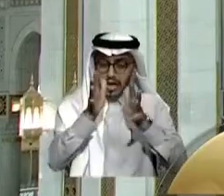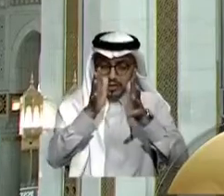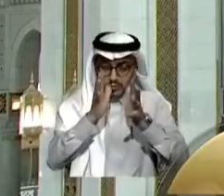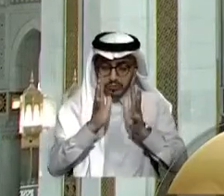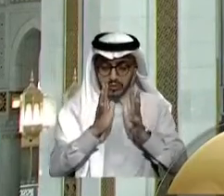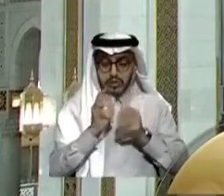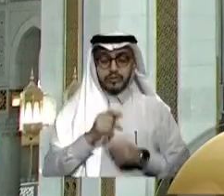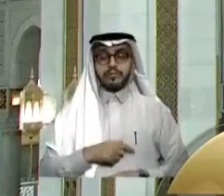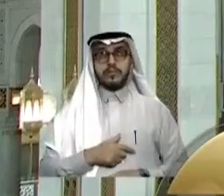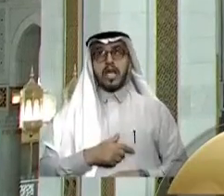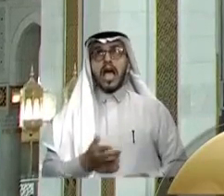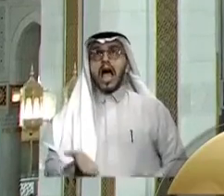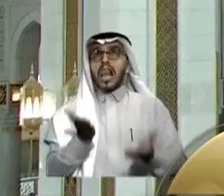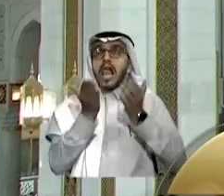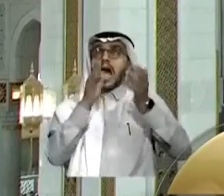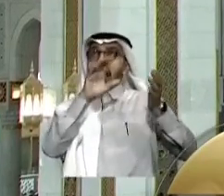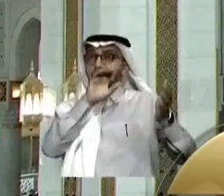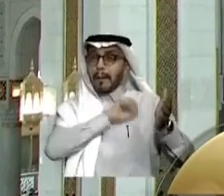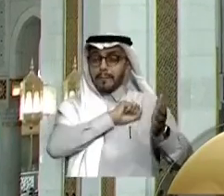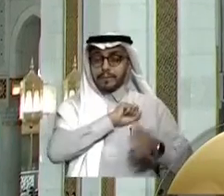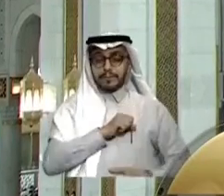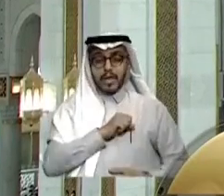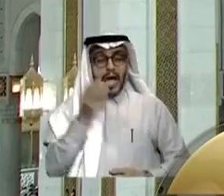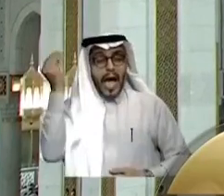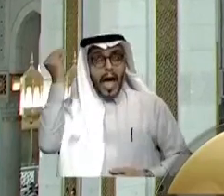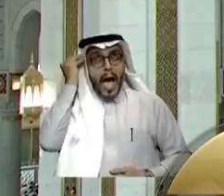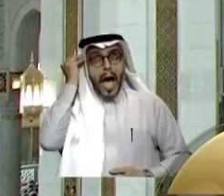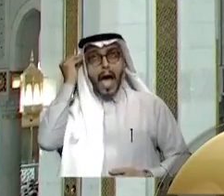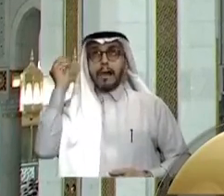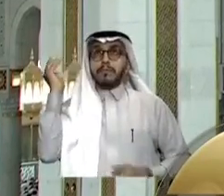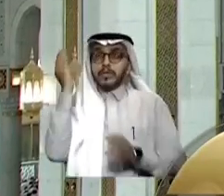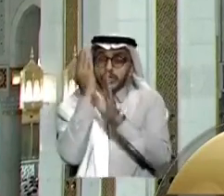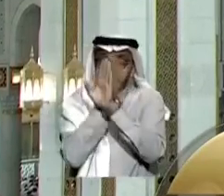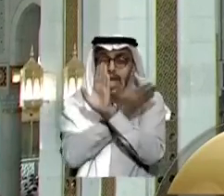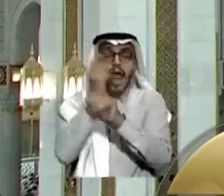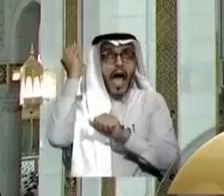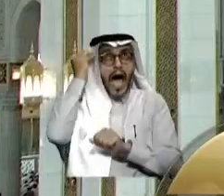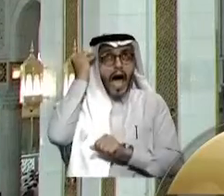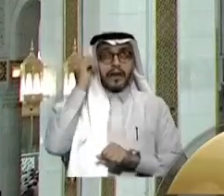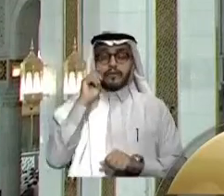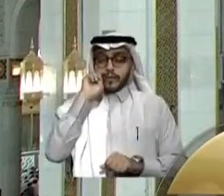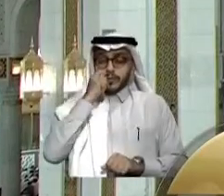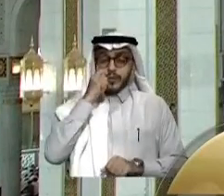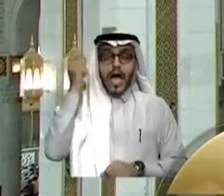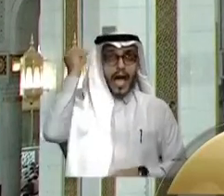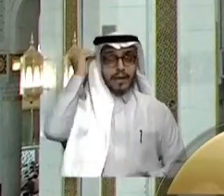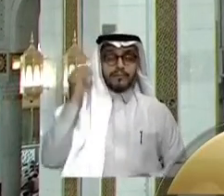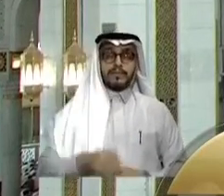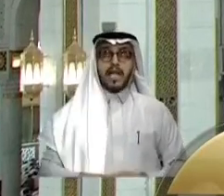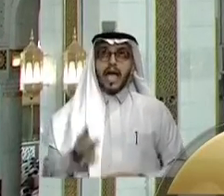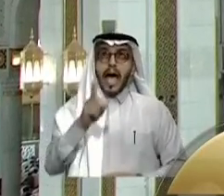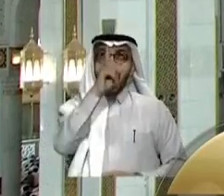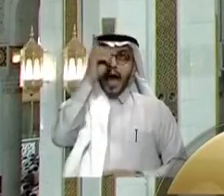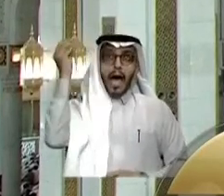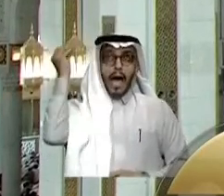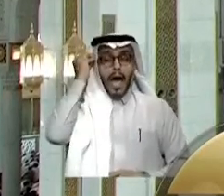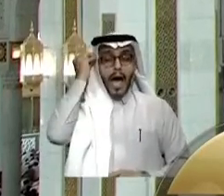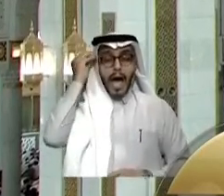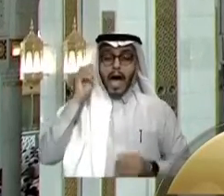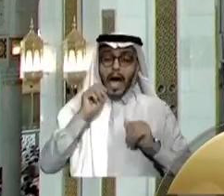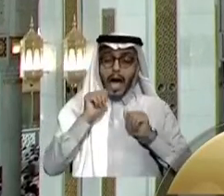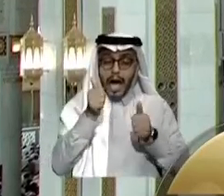والسكنات. لطيف أحاط علمه بالسرائر والخفايا، عليم